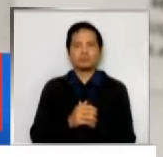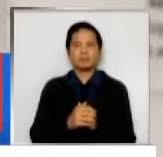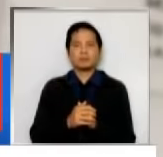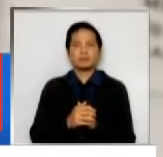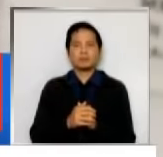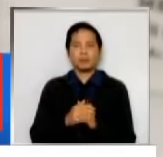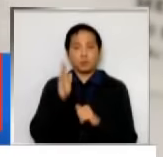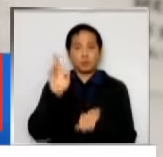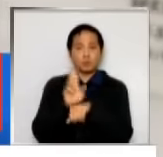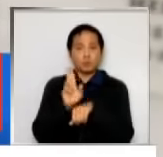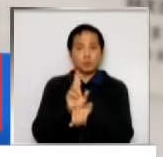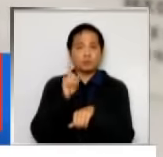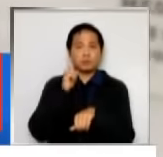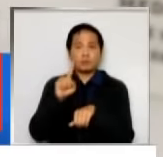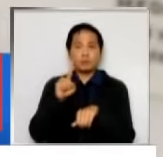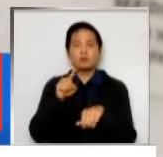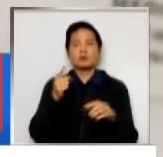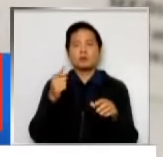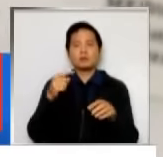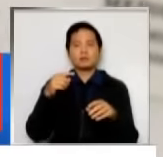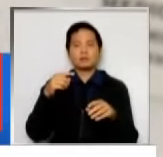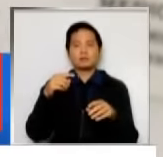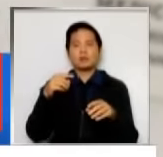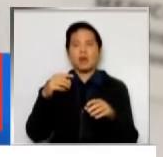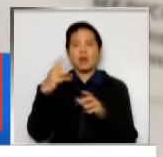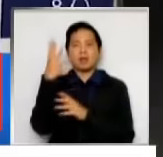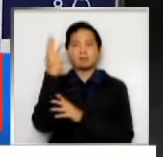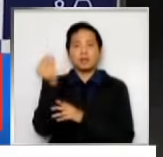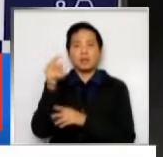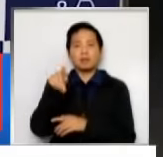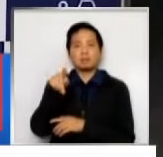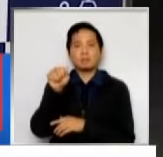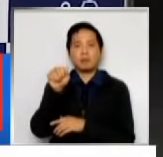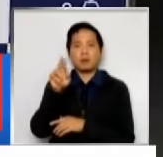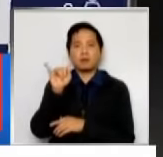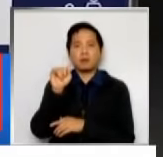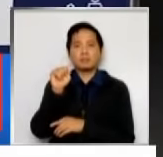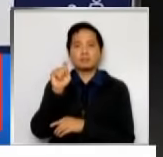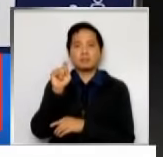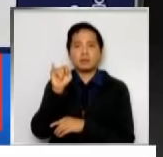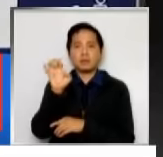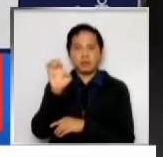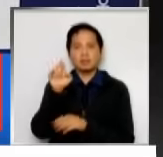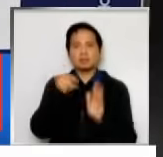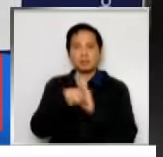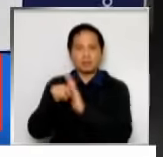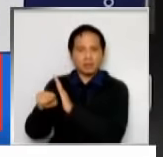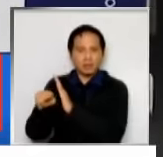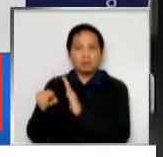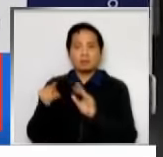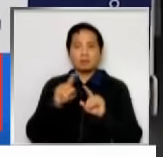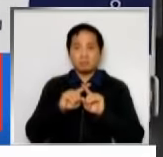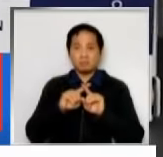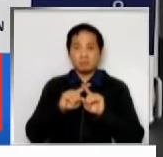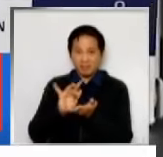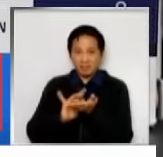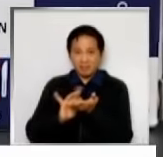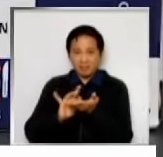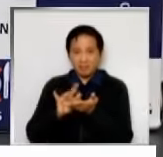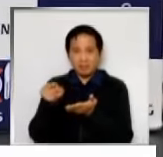sa pagpatay ng ilang external parasite. Rehistrado rin daw ito sa bansa bilang gamot para lang sa mga hayop.